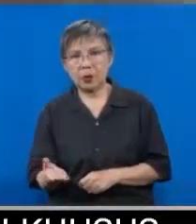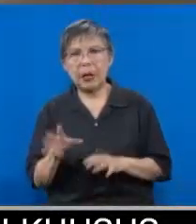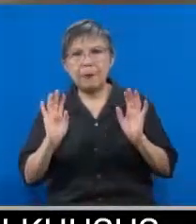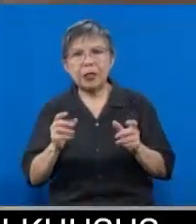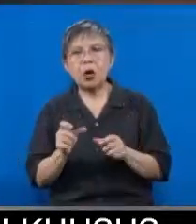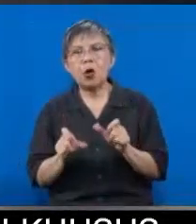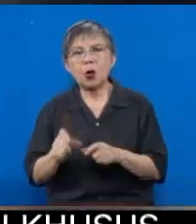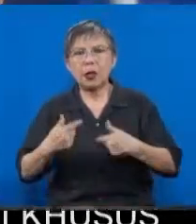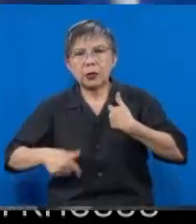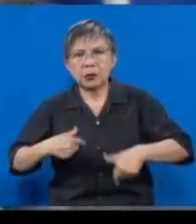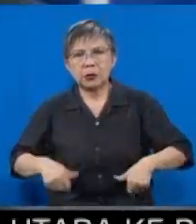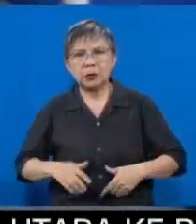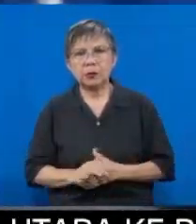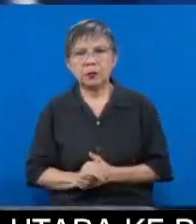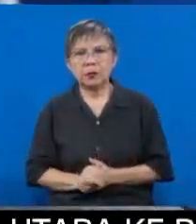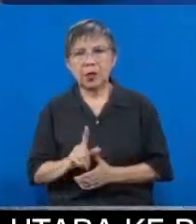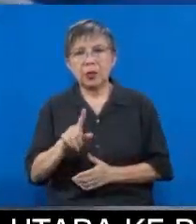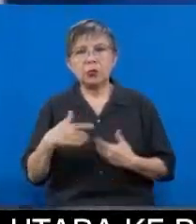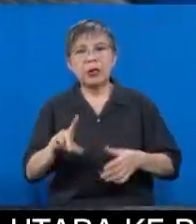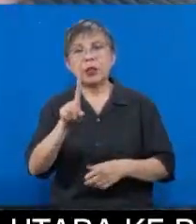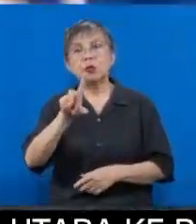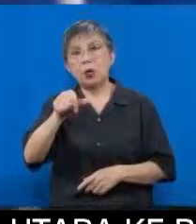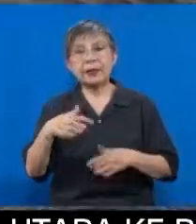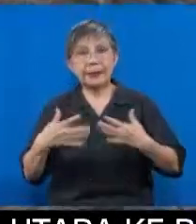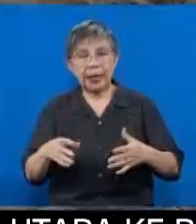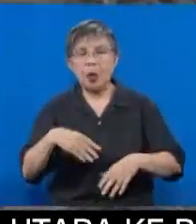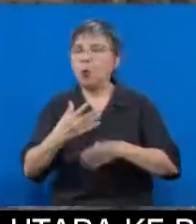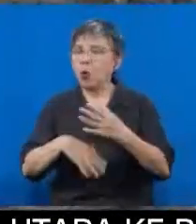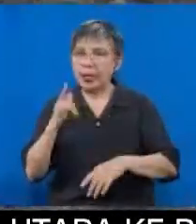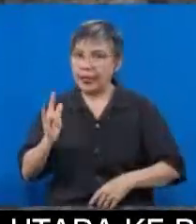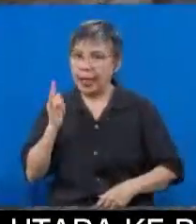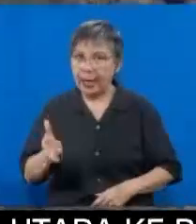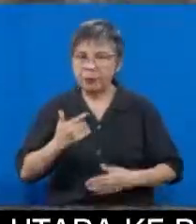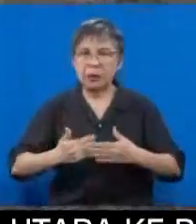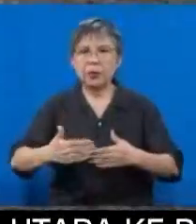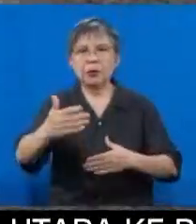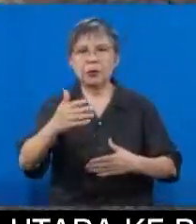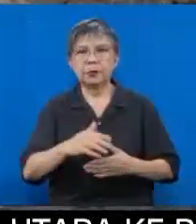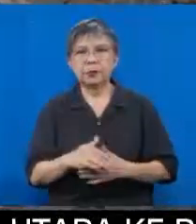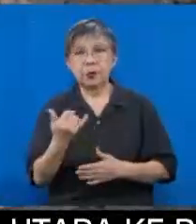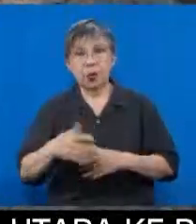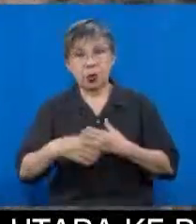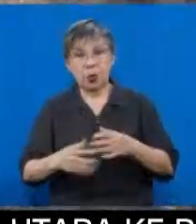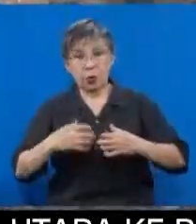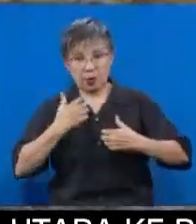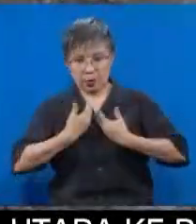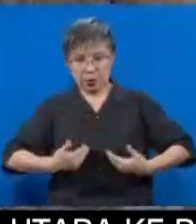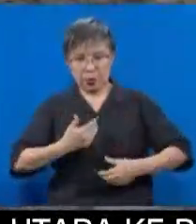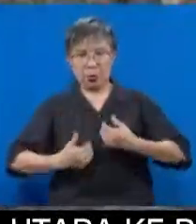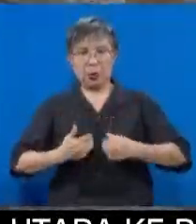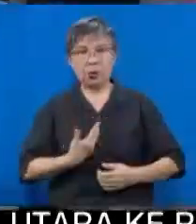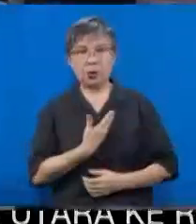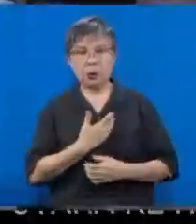ratusan orang terluka. Satu bulan usai tragedi ini, proses hukum terus berlanjut. Terakhir, proses otopsi terhadap korban